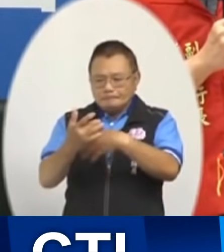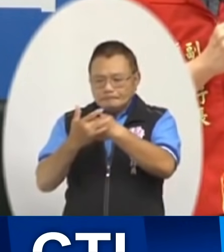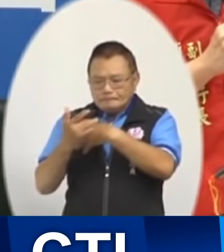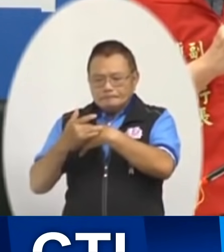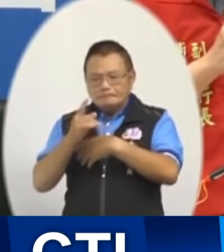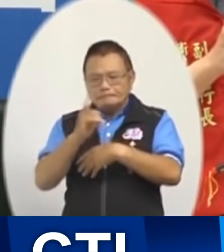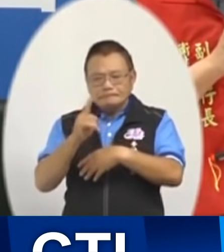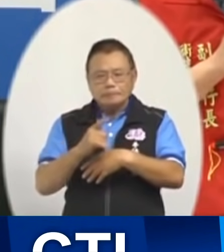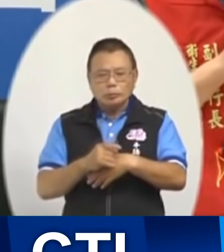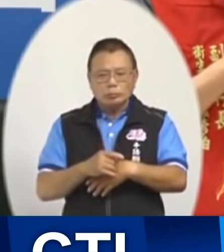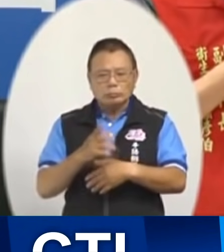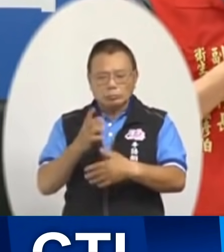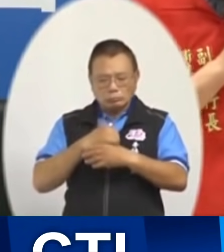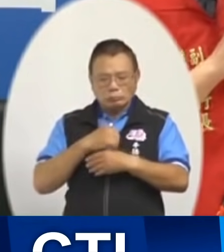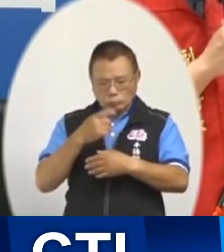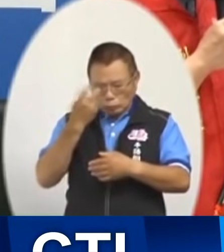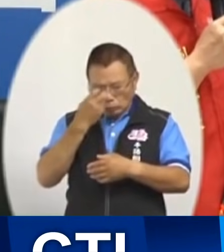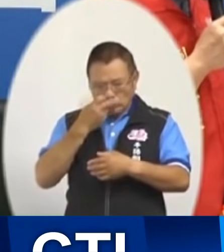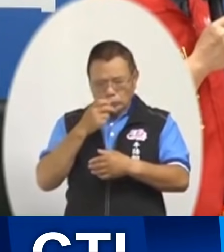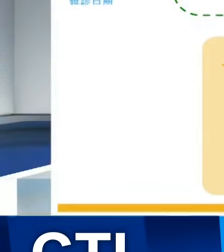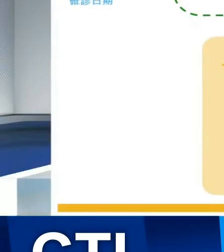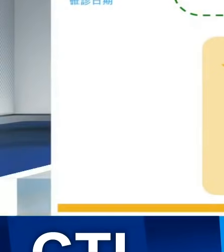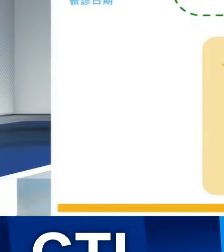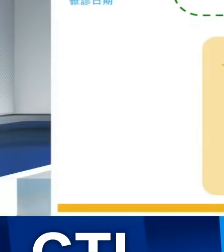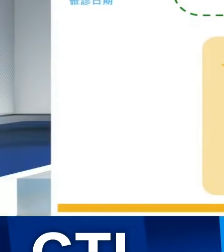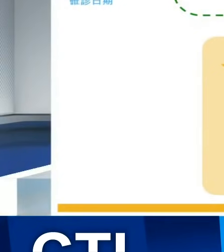跟他的接触的框列，我们现在正在进行。